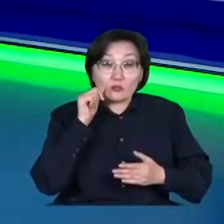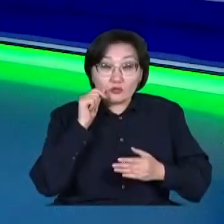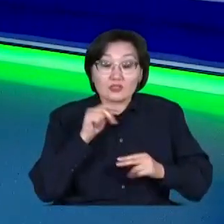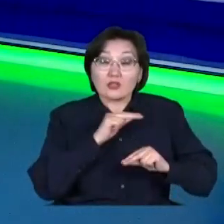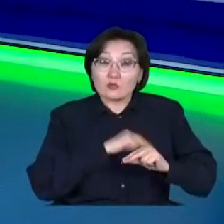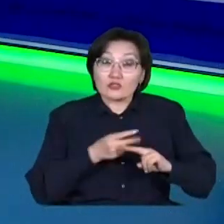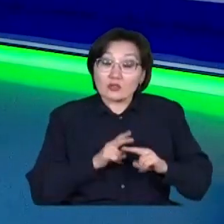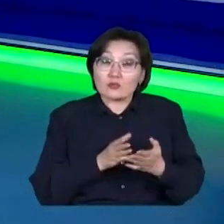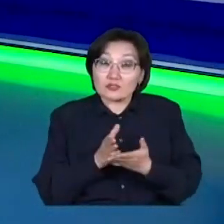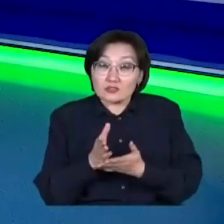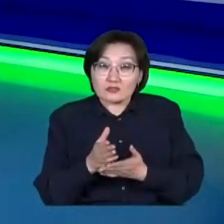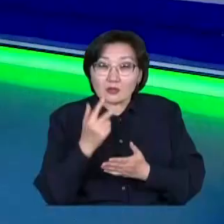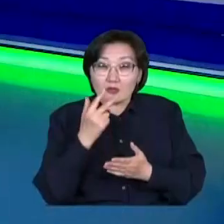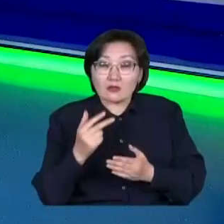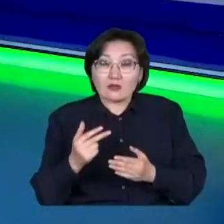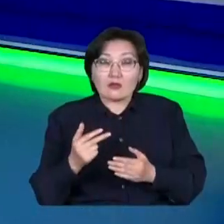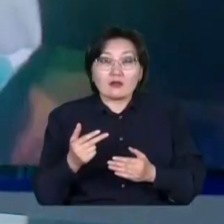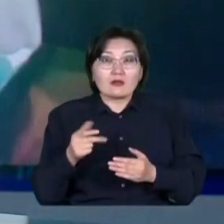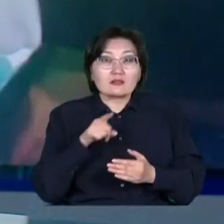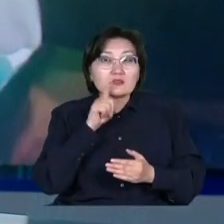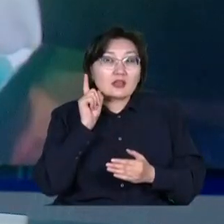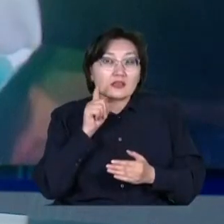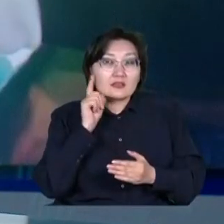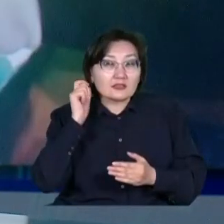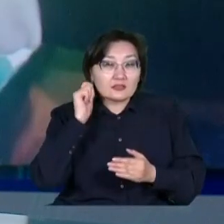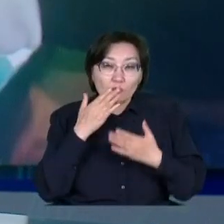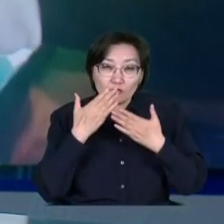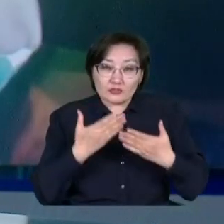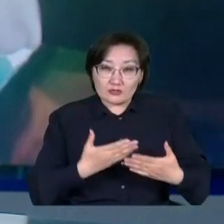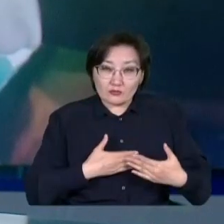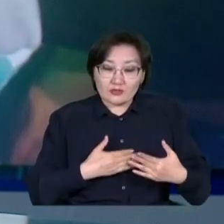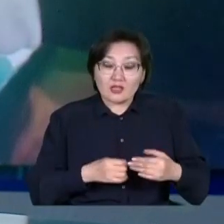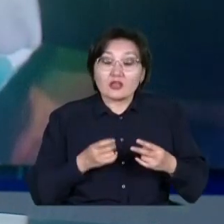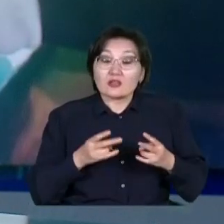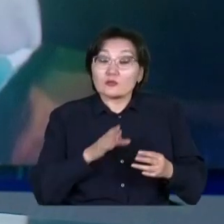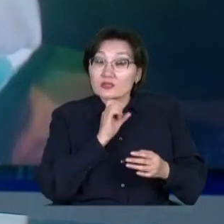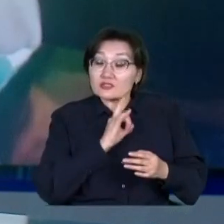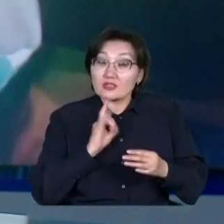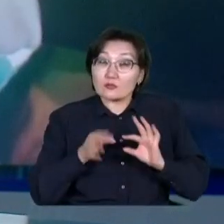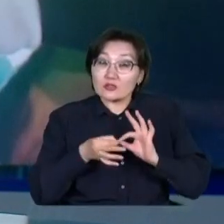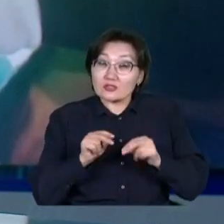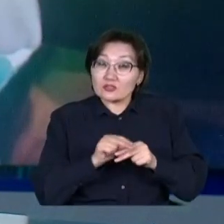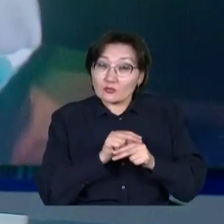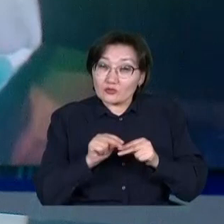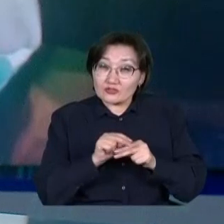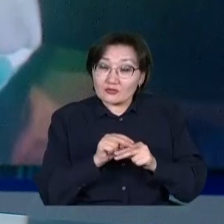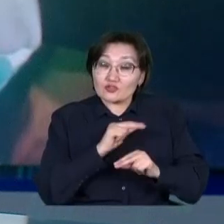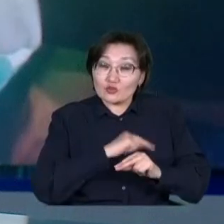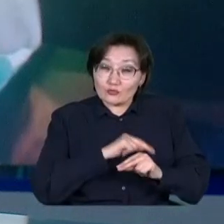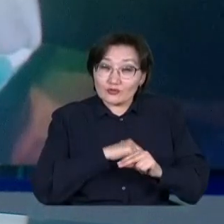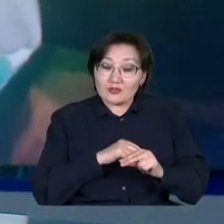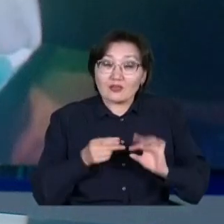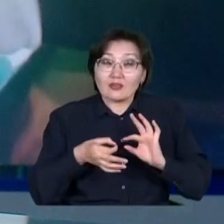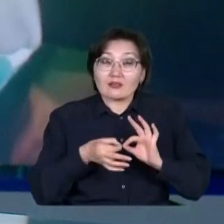бұл салаға ол бала кезінен бейім екен. Шымыр әрі ширақ нәзік жанның күрделі қызметті қиналмай атқарып жүргеніне